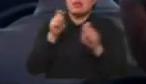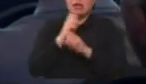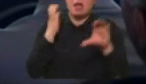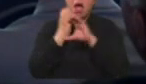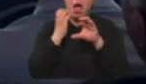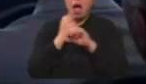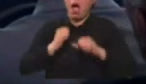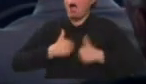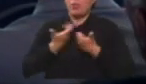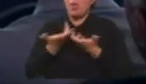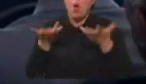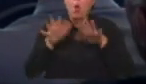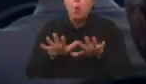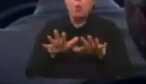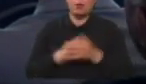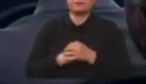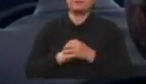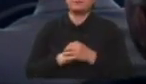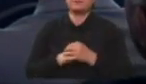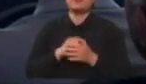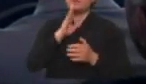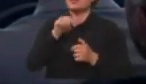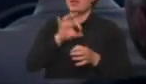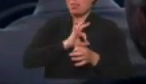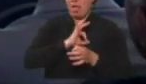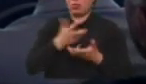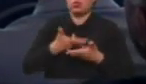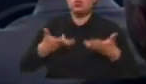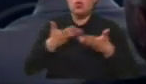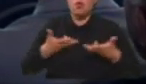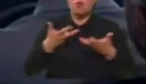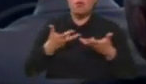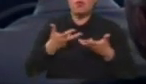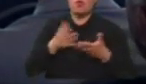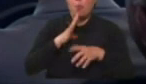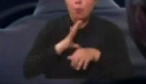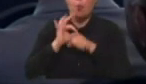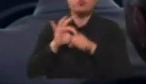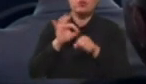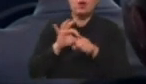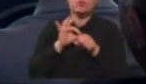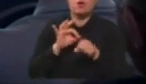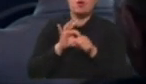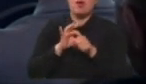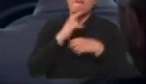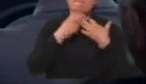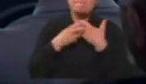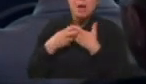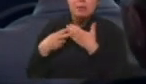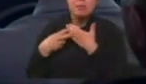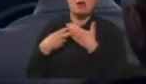on całkowicie nam nie zamarł i rzeczywiście, tak jak nasze stowarzyszenie przeprowadziło badania,